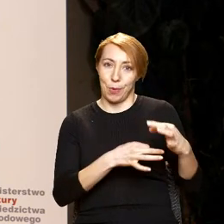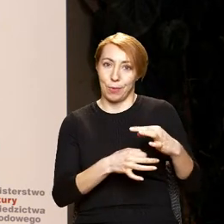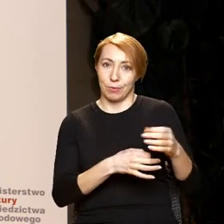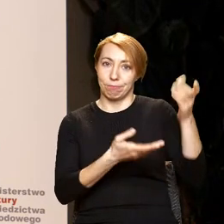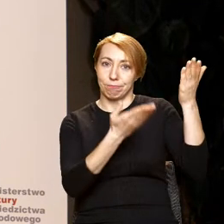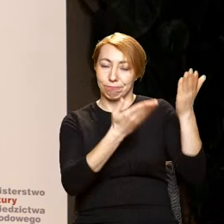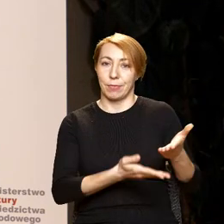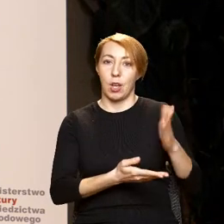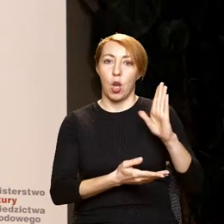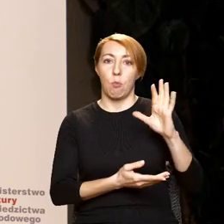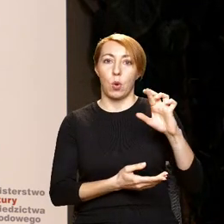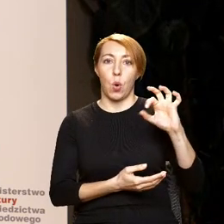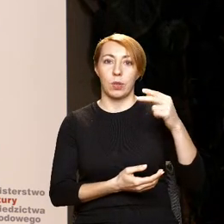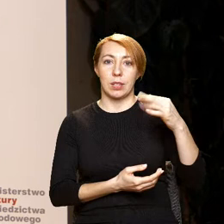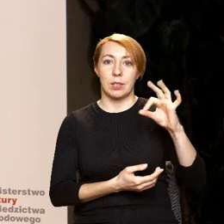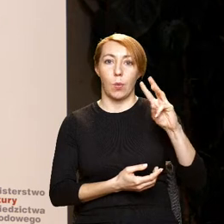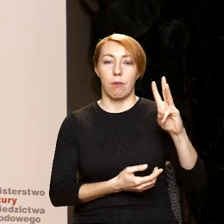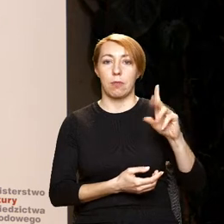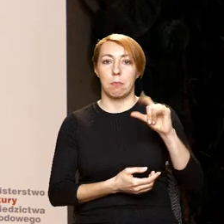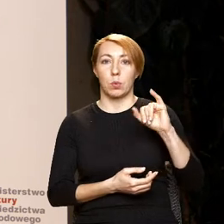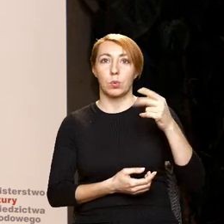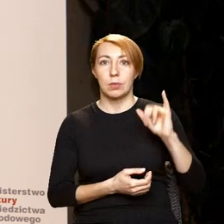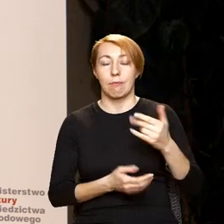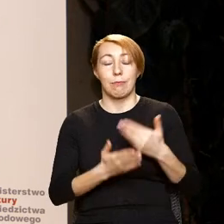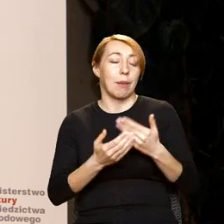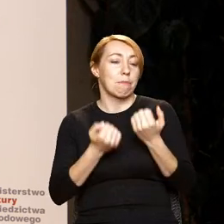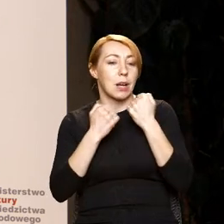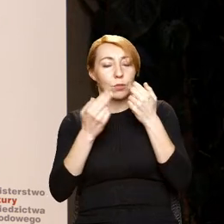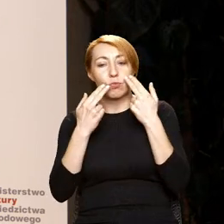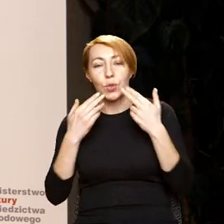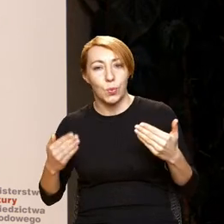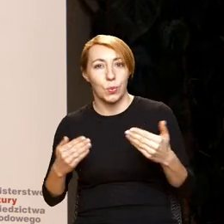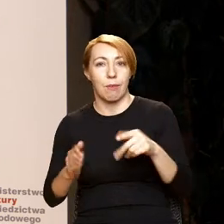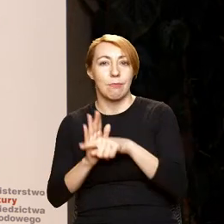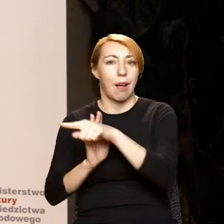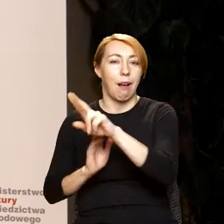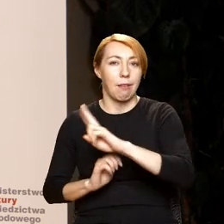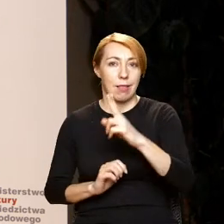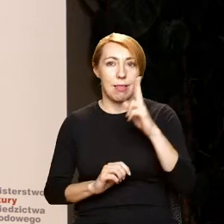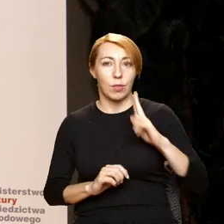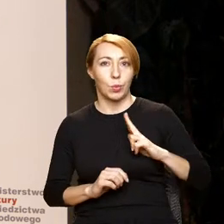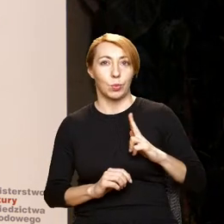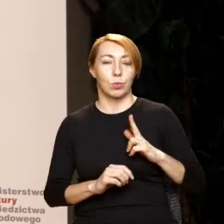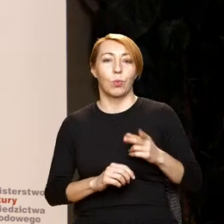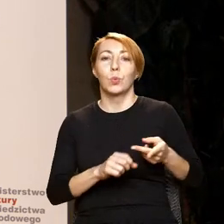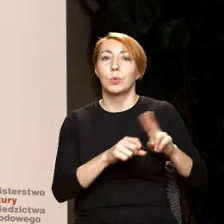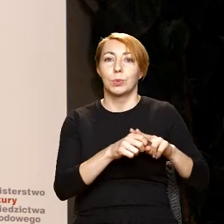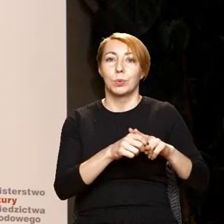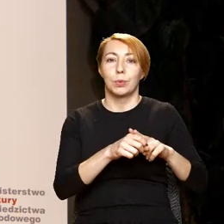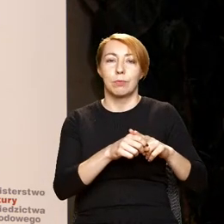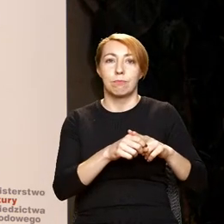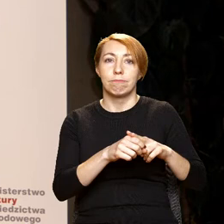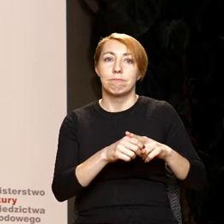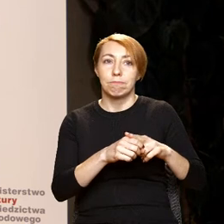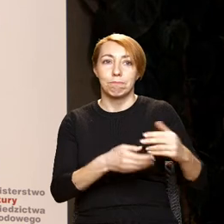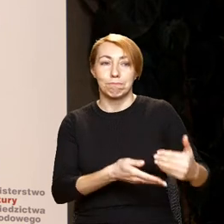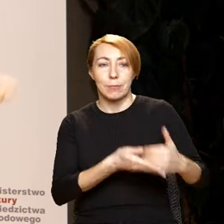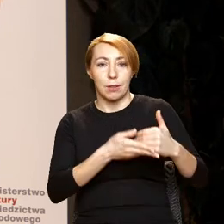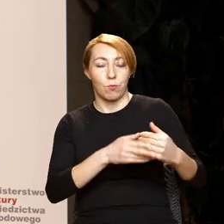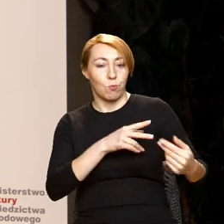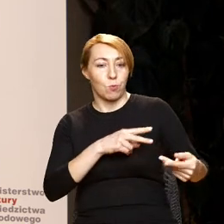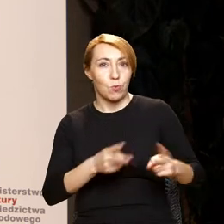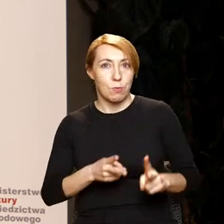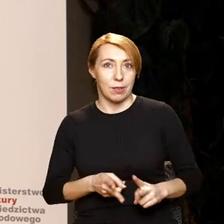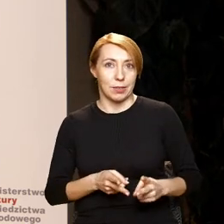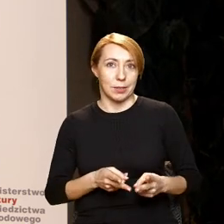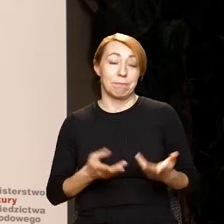co bardzo, bardzo wszystkim dziękuję, wszystkim instytucjom, które są związane z tłumaczeniem i